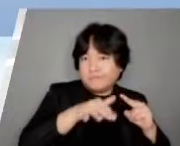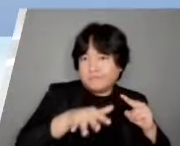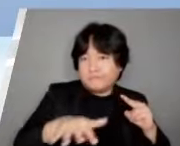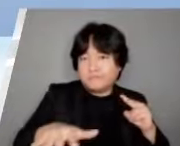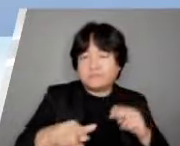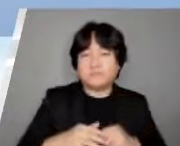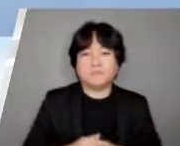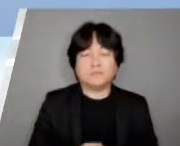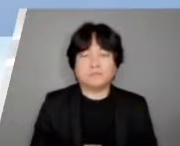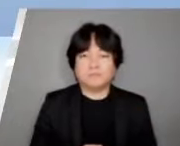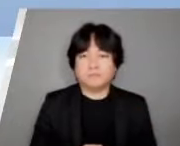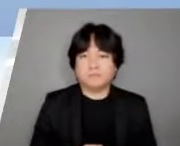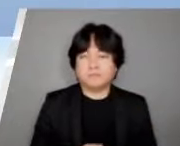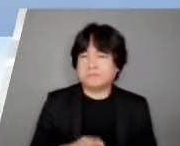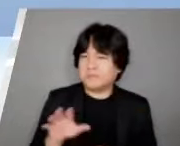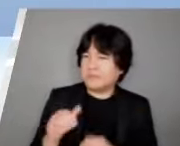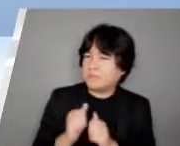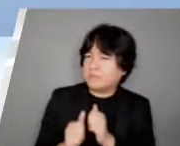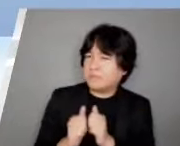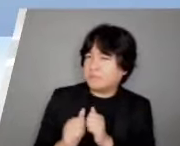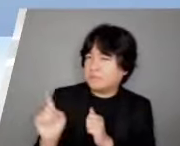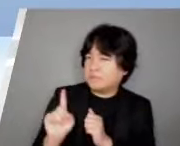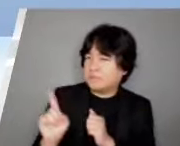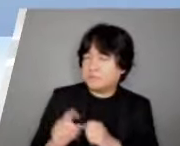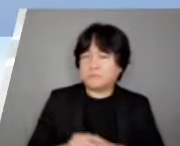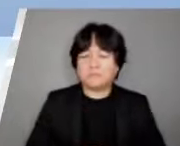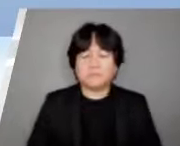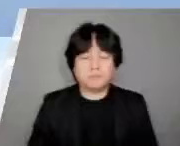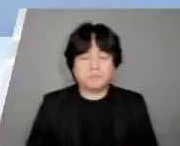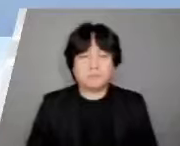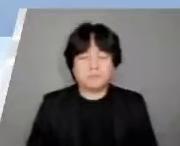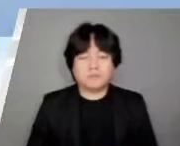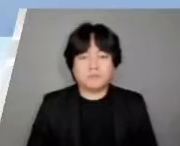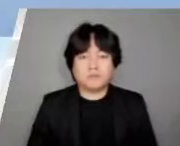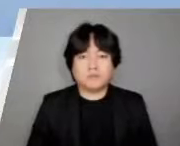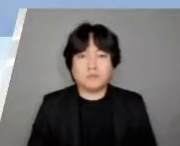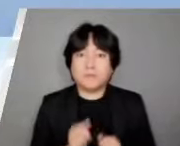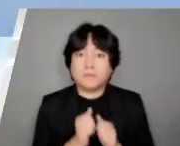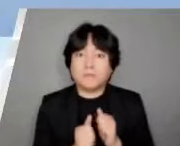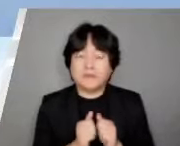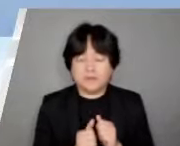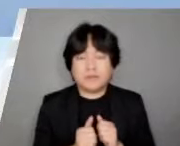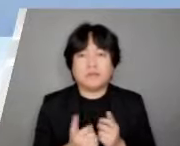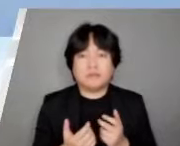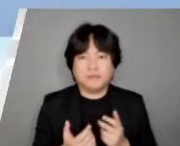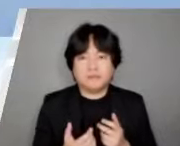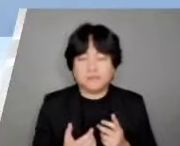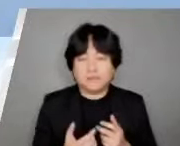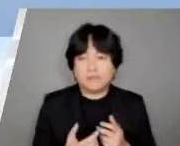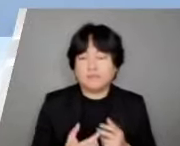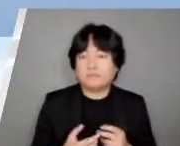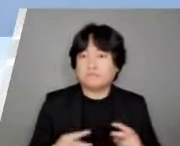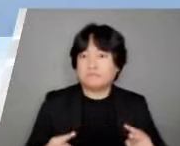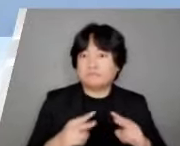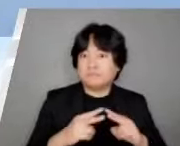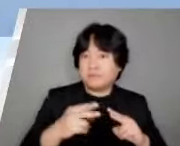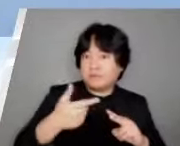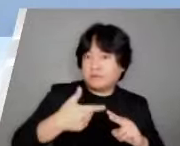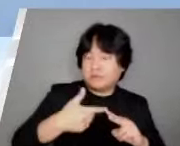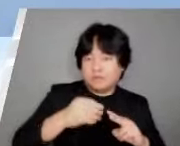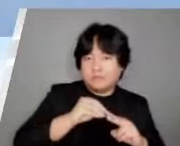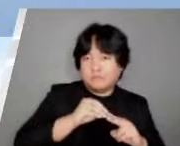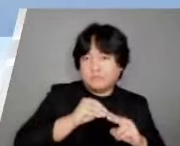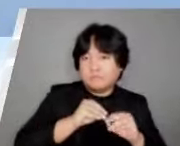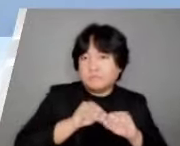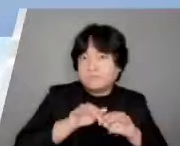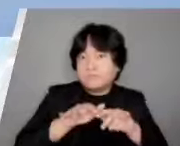nito ang ibig lang sabihin nito ay patuloy pa rin ung ligas ng bulkan and ah ang nangyari lang kasi po dito